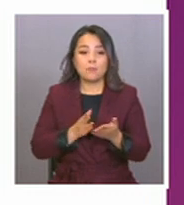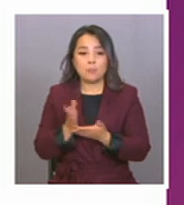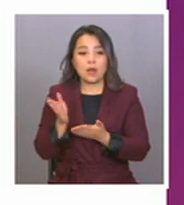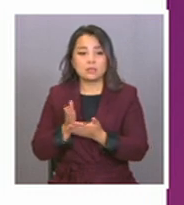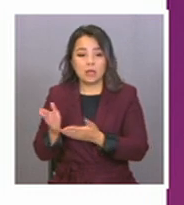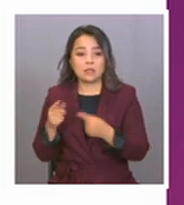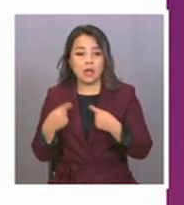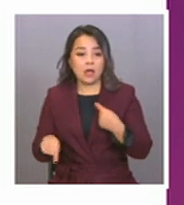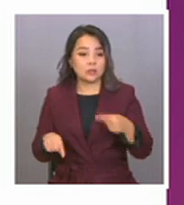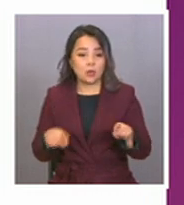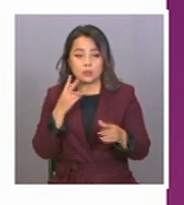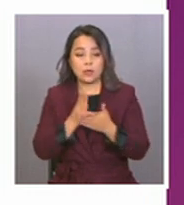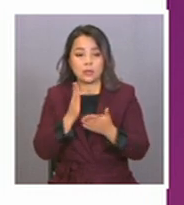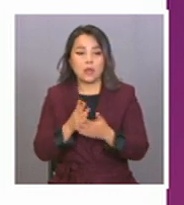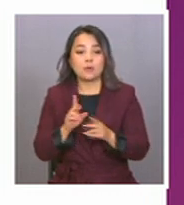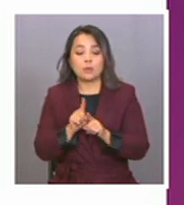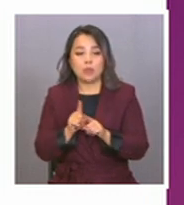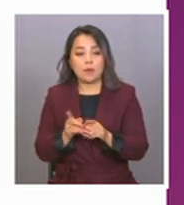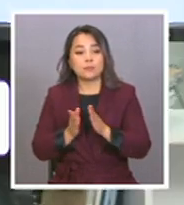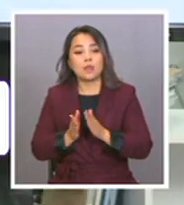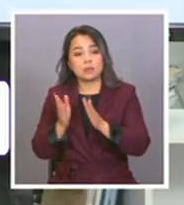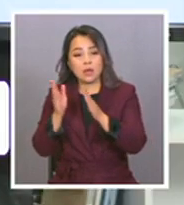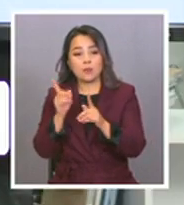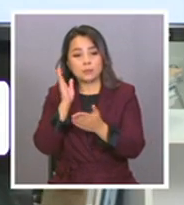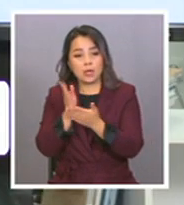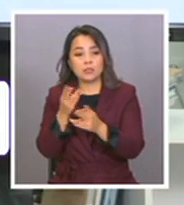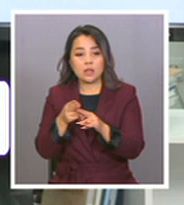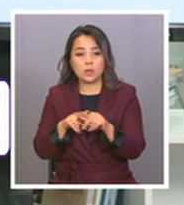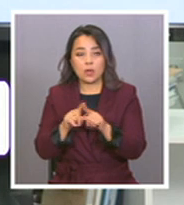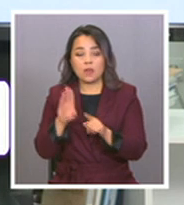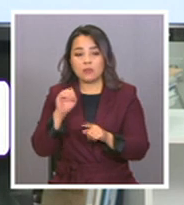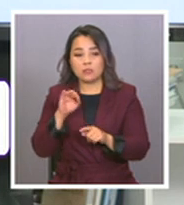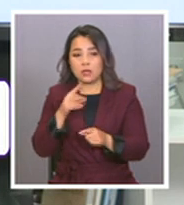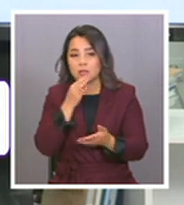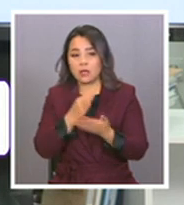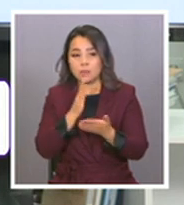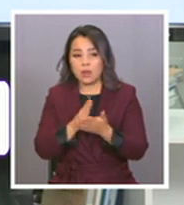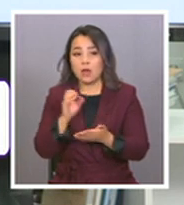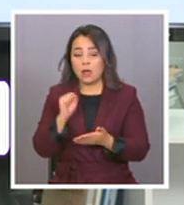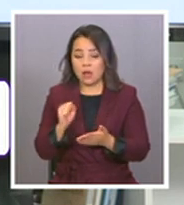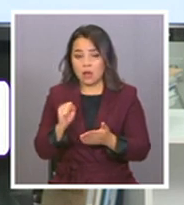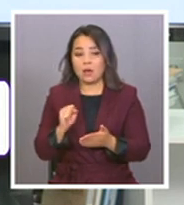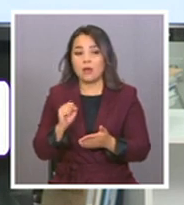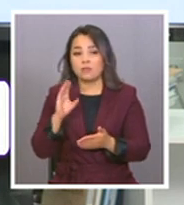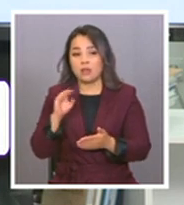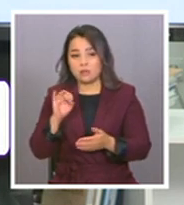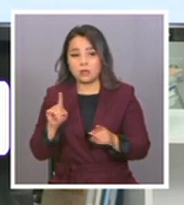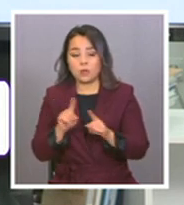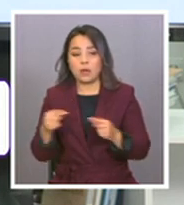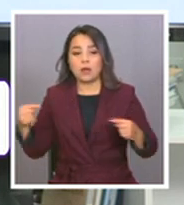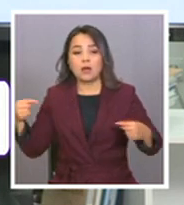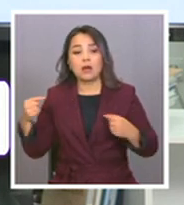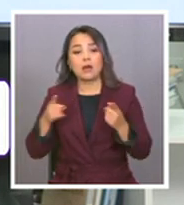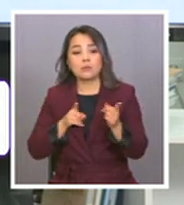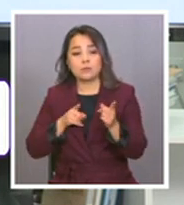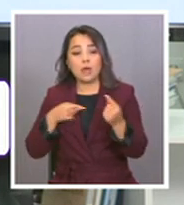оларды қарама-қарсы бағытталған векторлар деп айтамыз. Яғни белгіленуі А векторы Б векторына қарама-қарсы